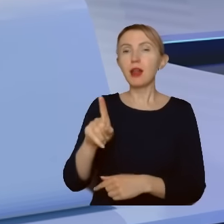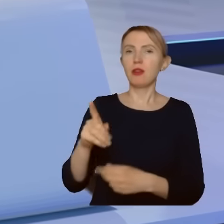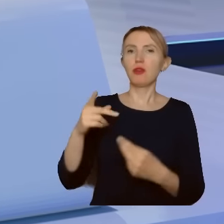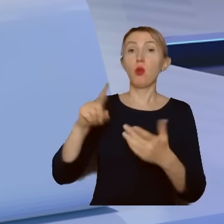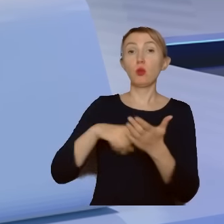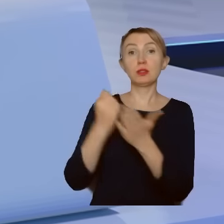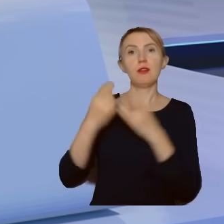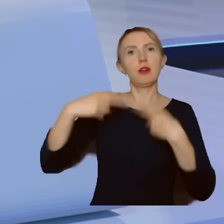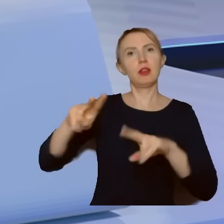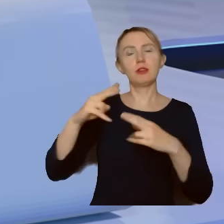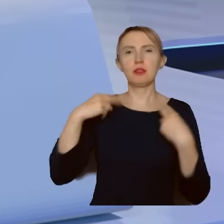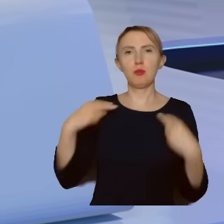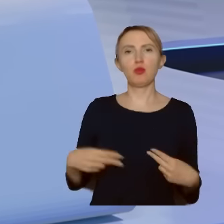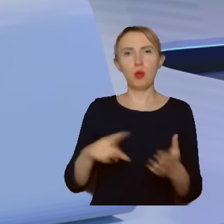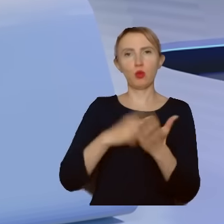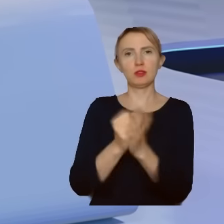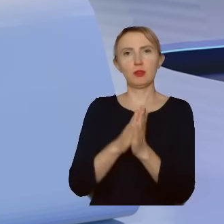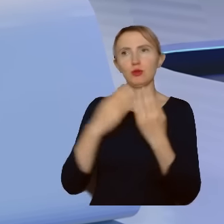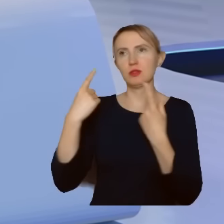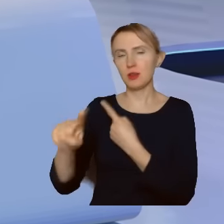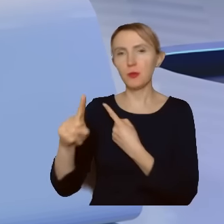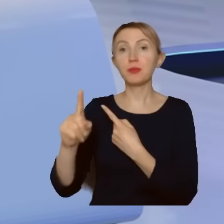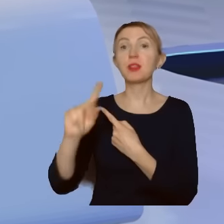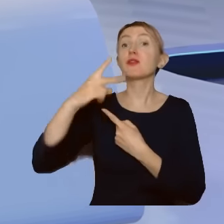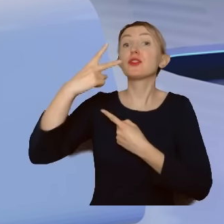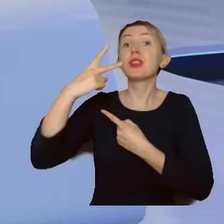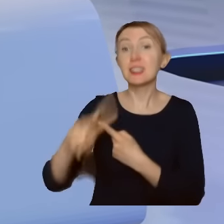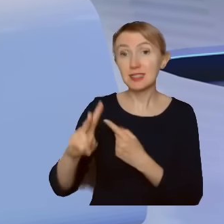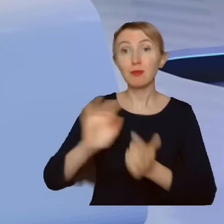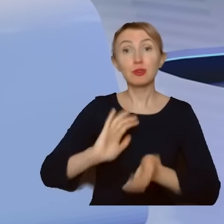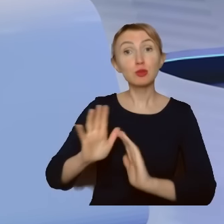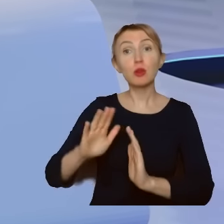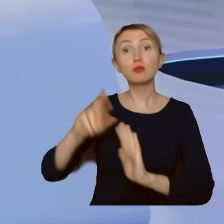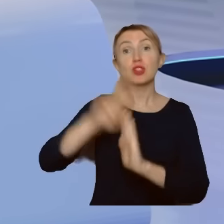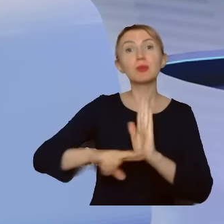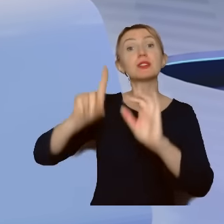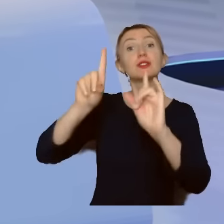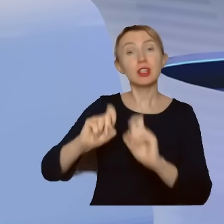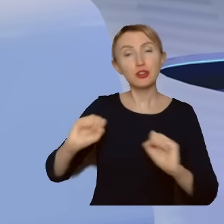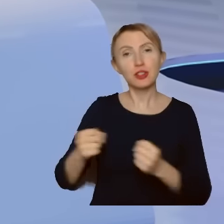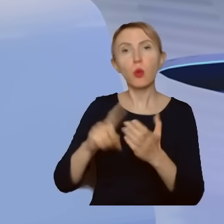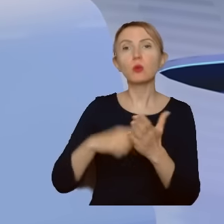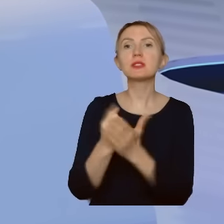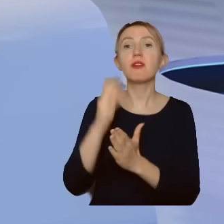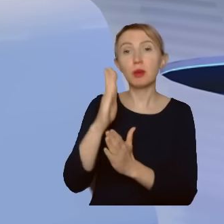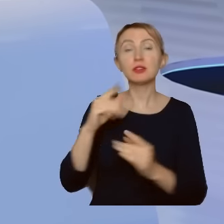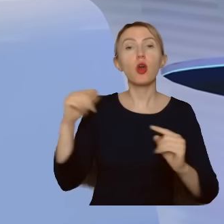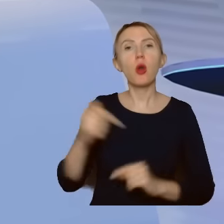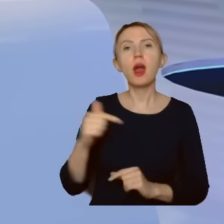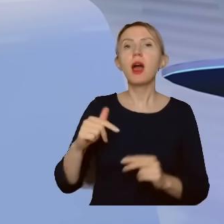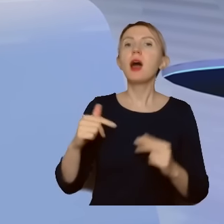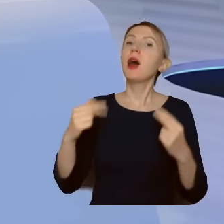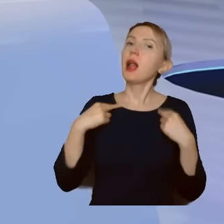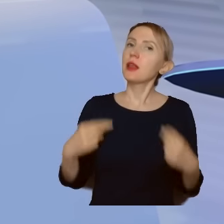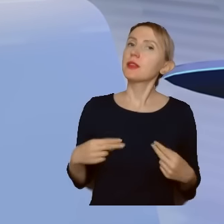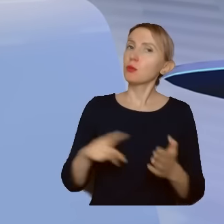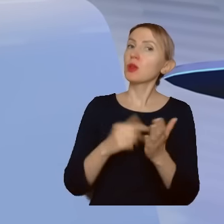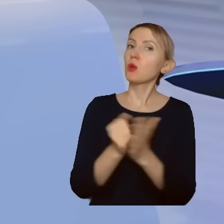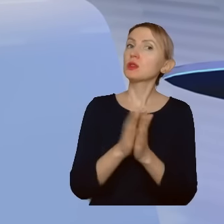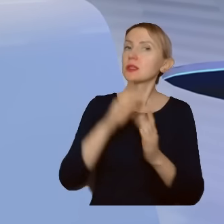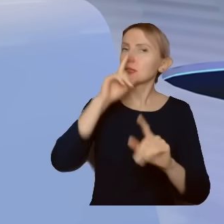do Trybunału Konstytucyjnego w trybie następczym, czyli przepisy wejdą w życie, ustawa będzie obowiązywać, ale Trybunał zbada, czy była